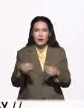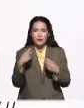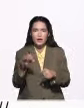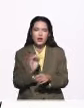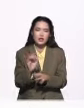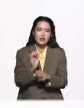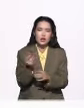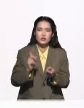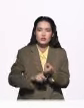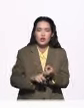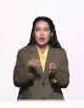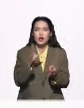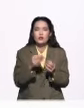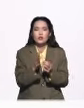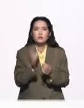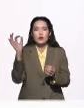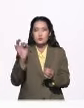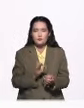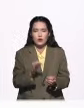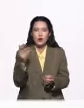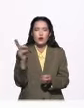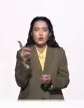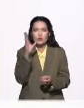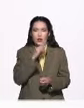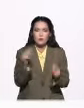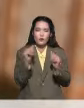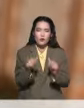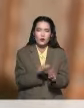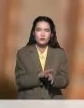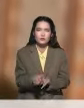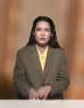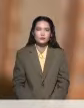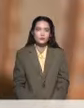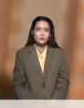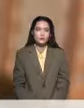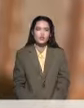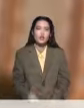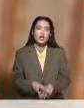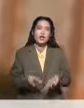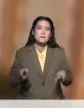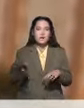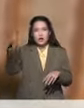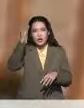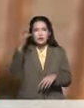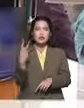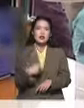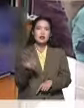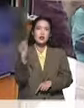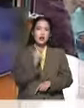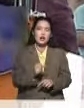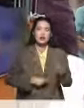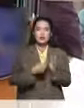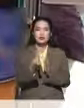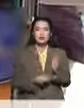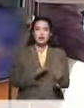30%, логистические до 15%. Все это планируется оптимизировать. Министр напомнила, что 20 августа подписан